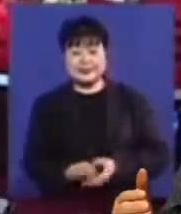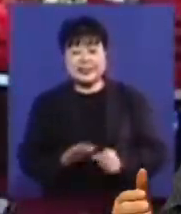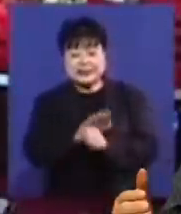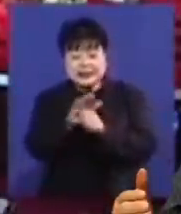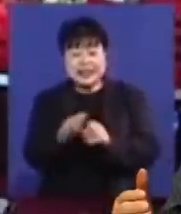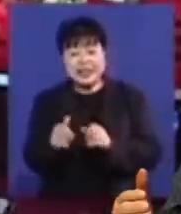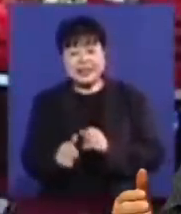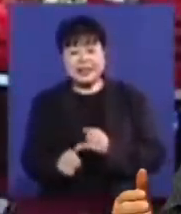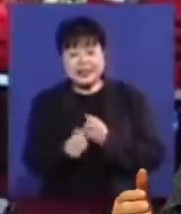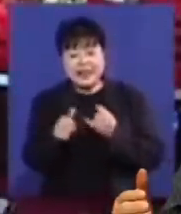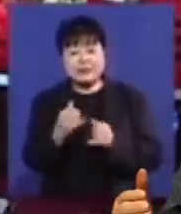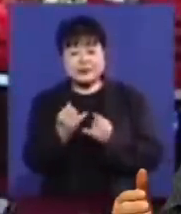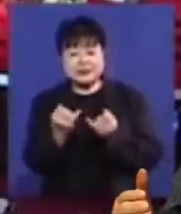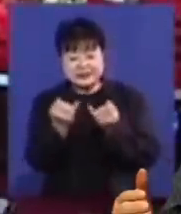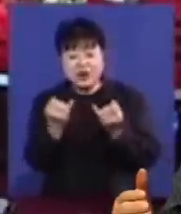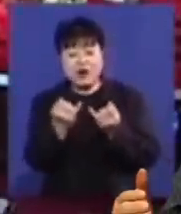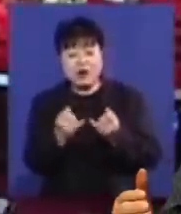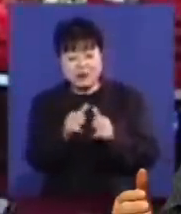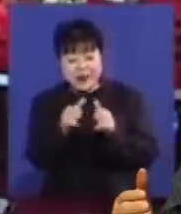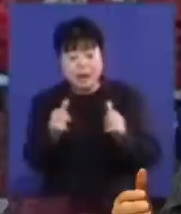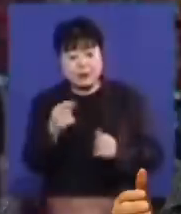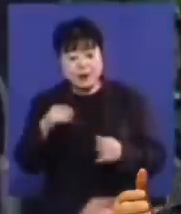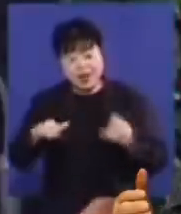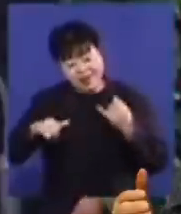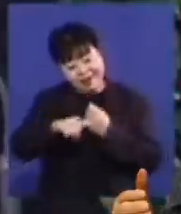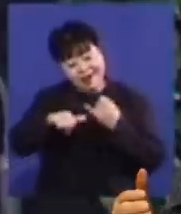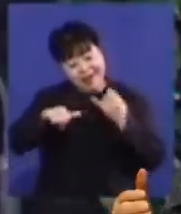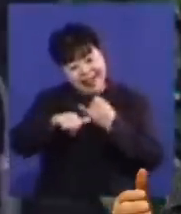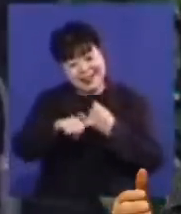사랑하는 남녀를 보십시오. 연애할 때